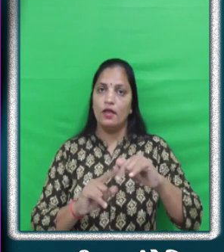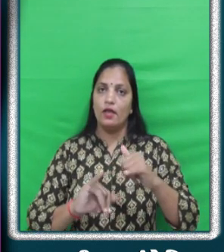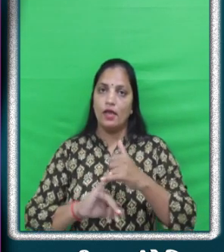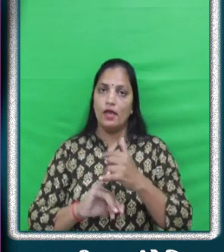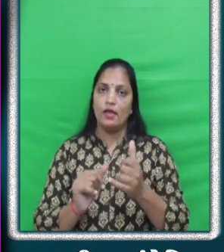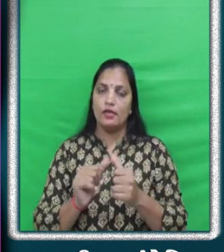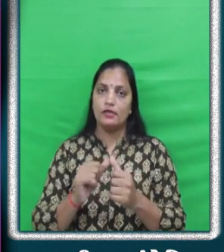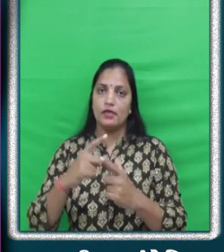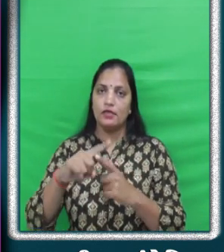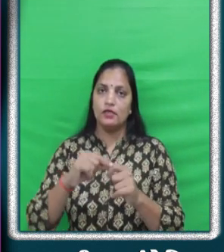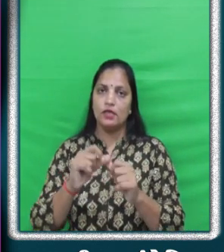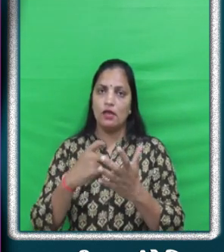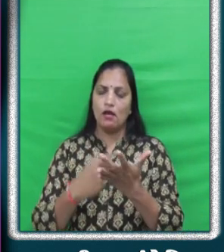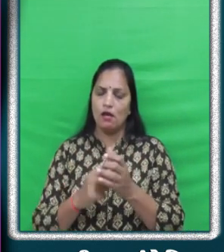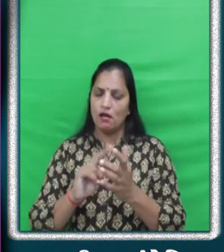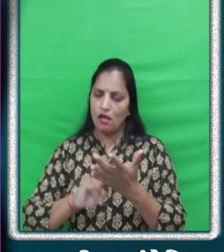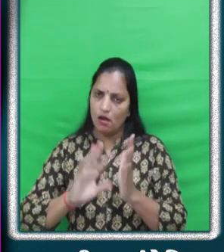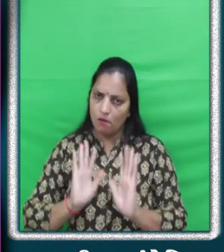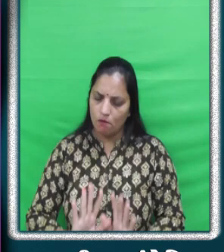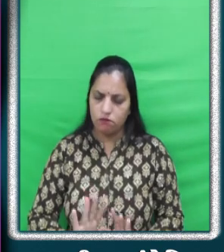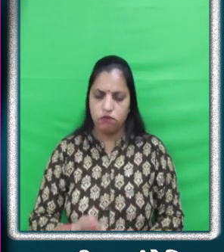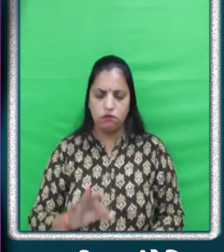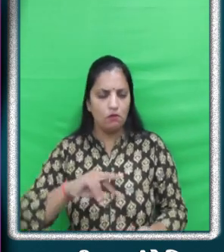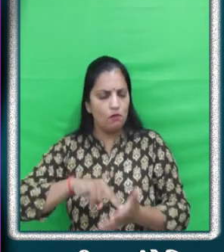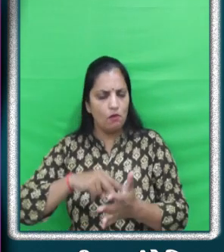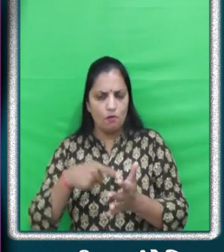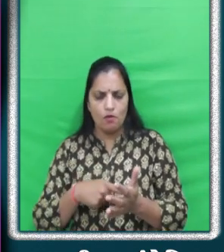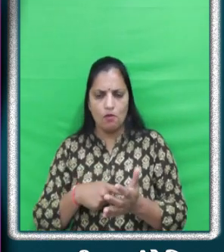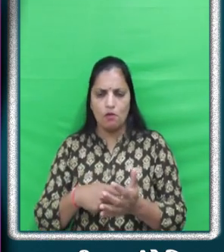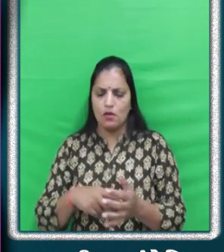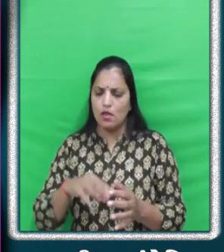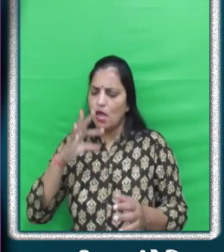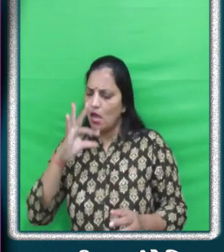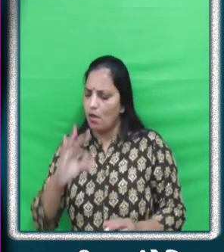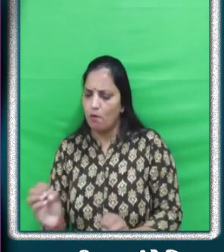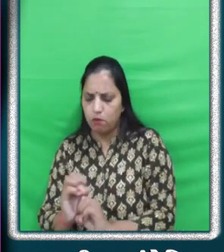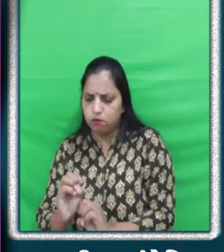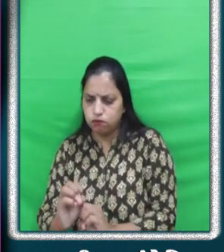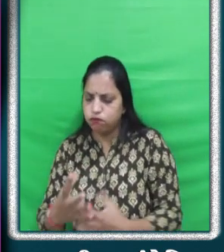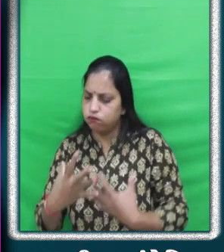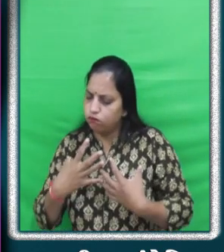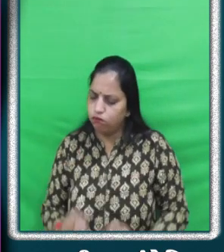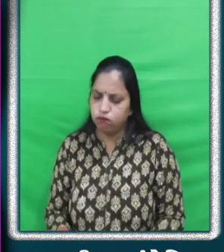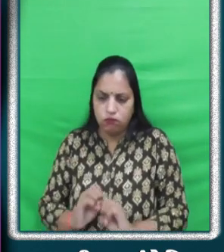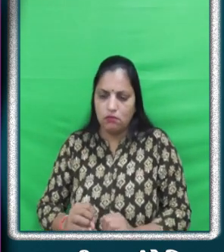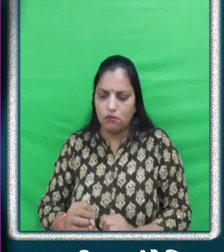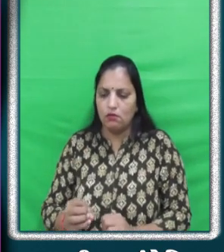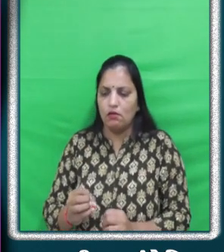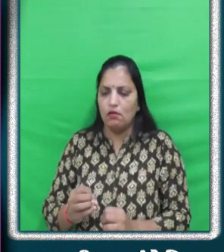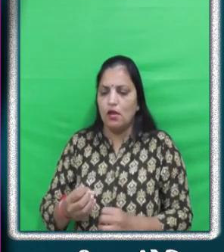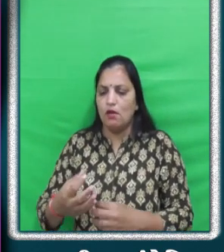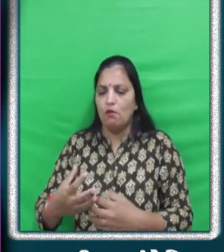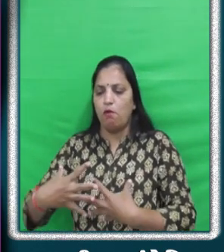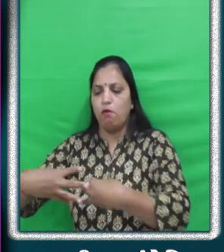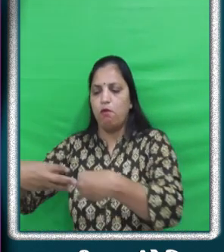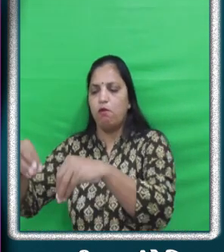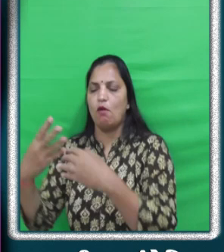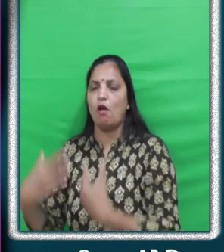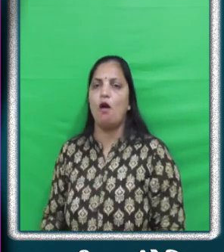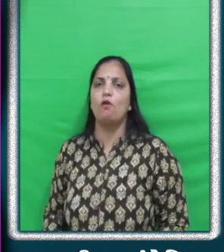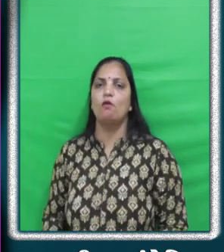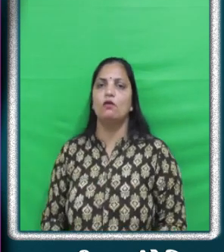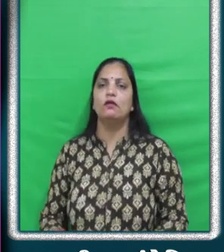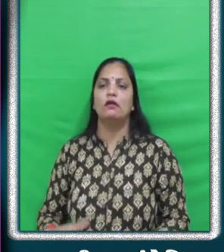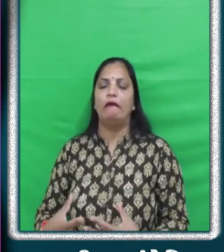નથી, જરૂરિયાત પત્યા પછી એનું જે વધારાનું જે છે એ શું કરે, ફેંકી દે, એને શું કહીશું આપણે, ઉત્સર્જન